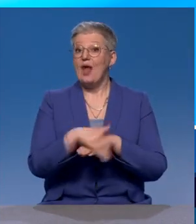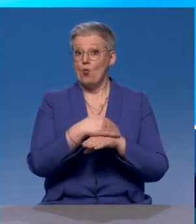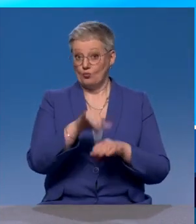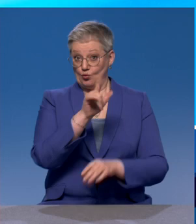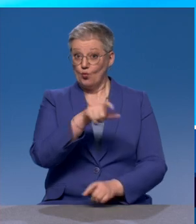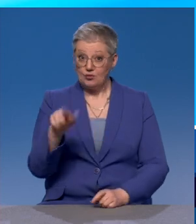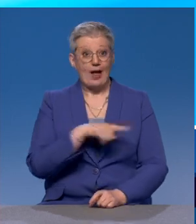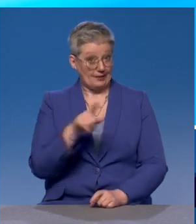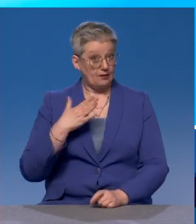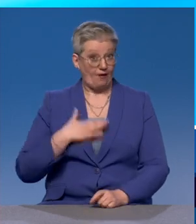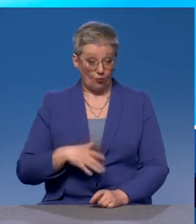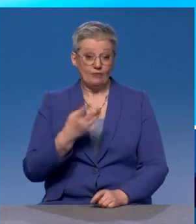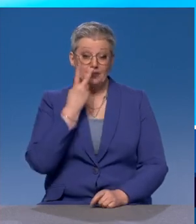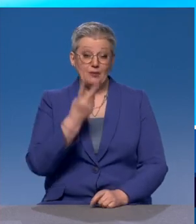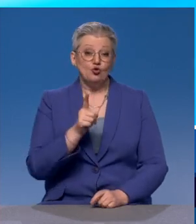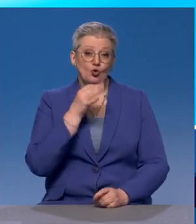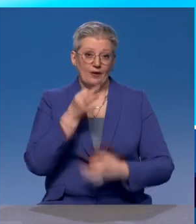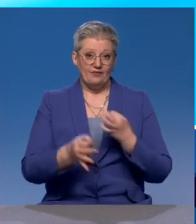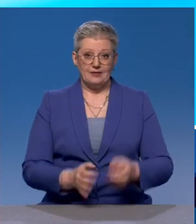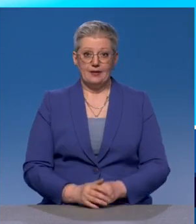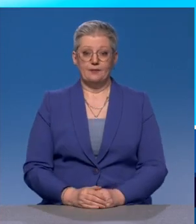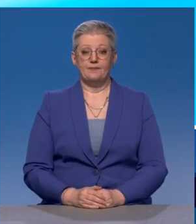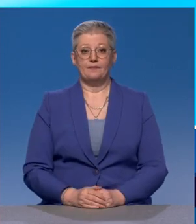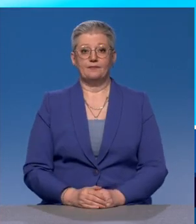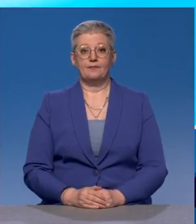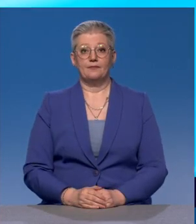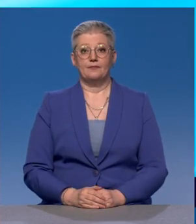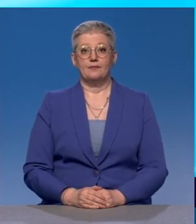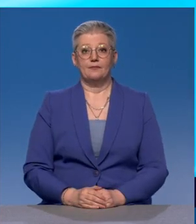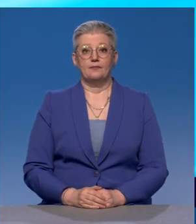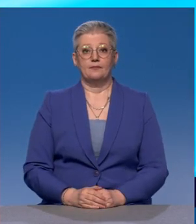им. Вот что ответили. Давайте посмотрим и обсудим.